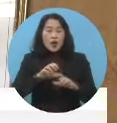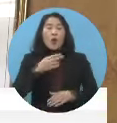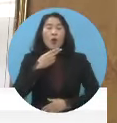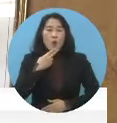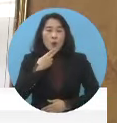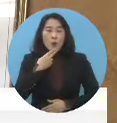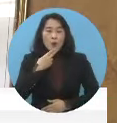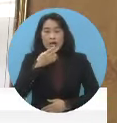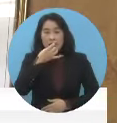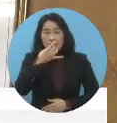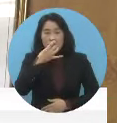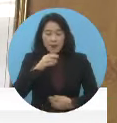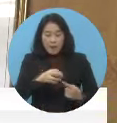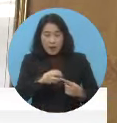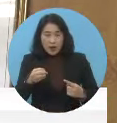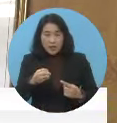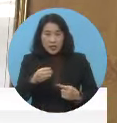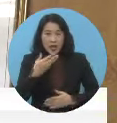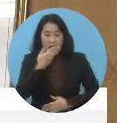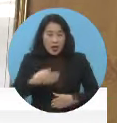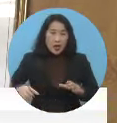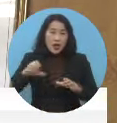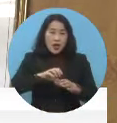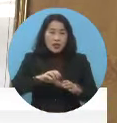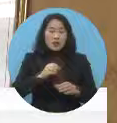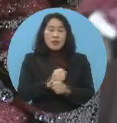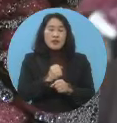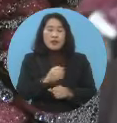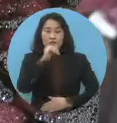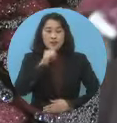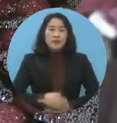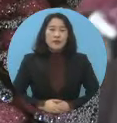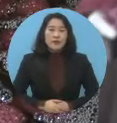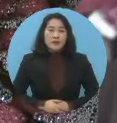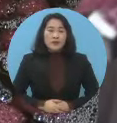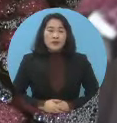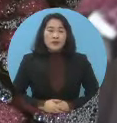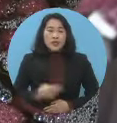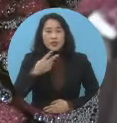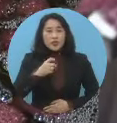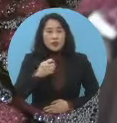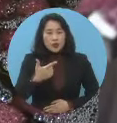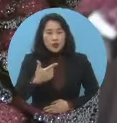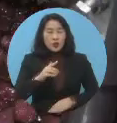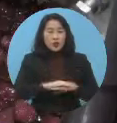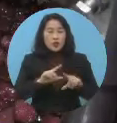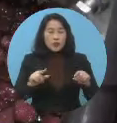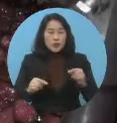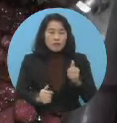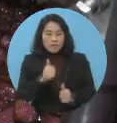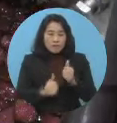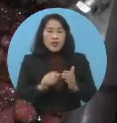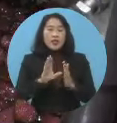않고 저희 쌀에서 나은 단맛을 위해서 모텔 단점이 만들고 있습니다 곡물 당은 2016년 농식품